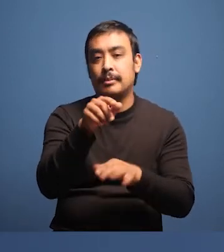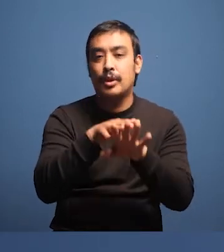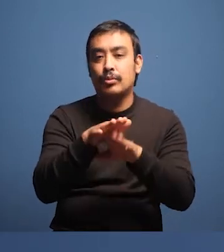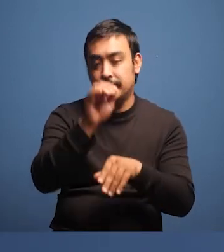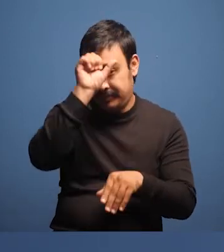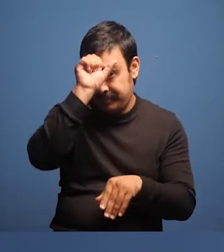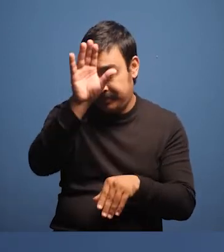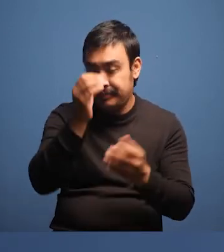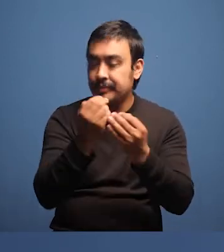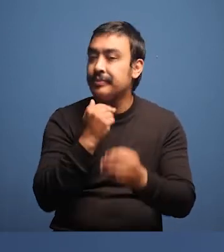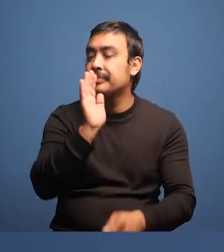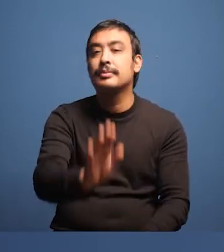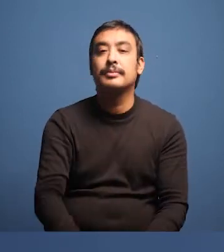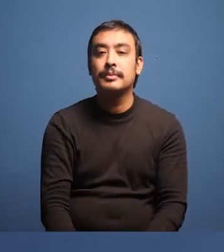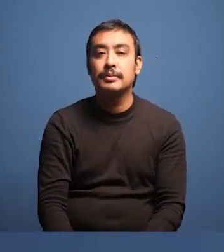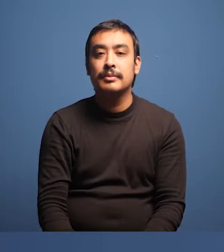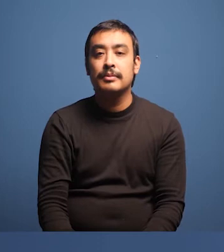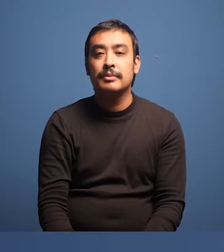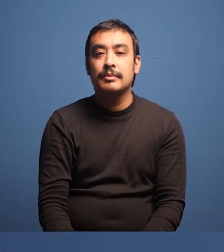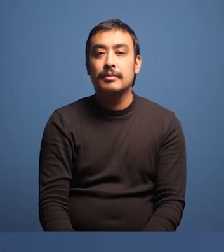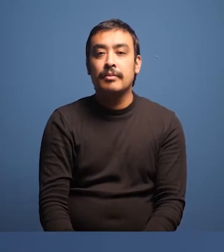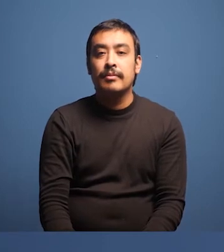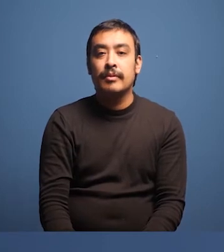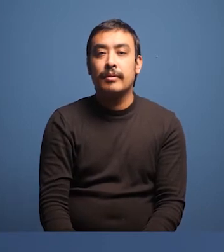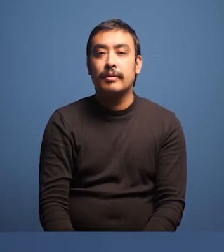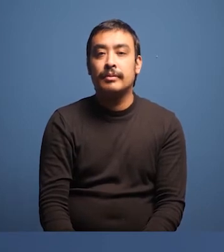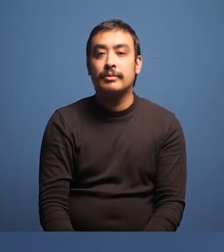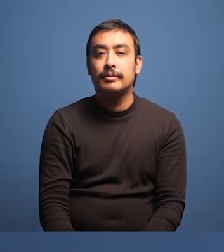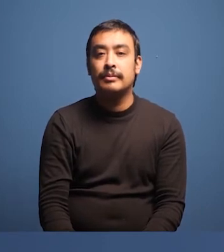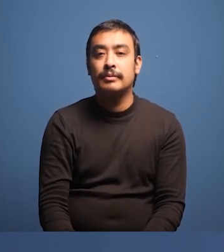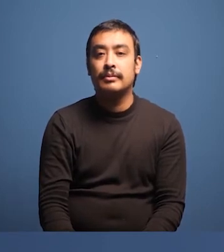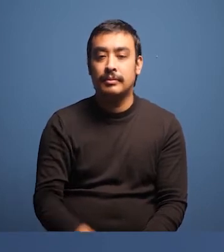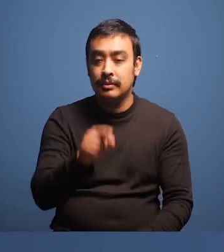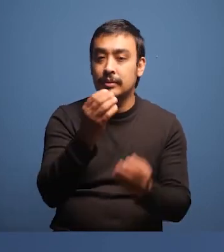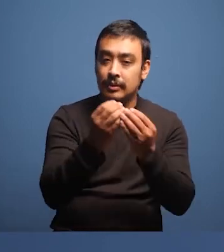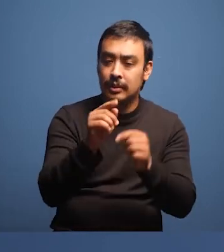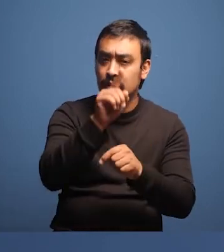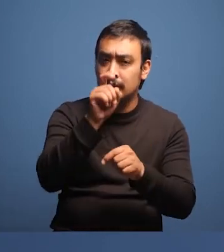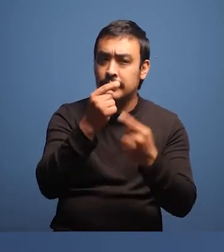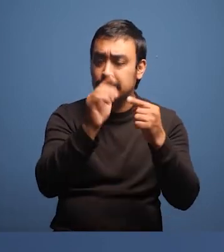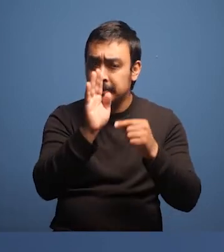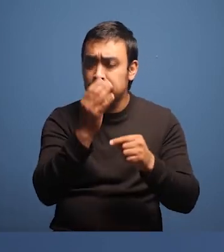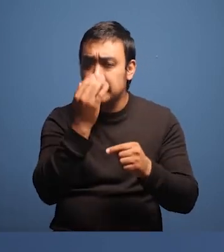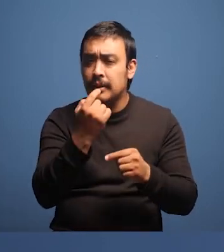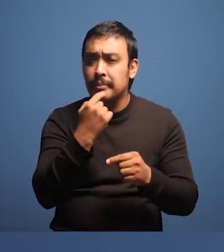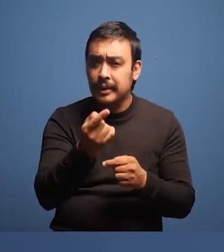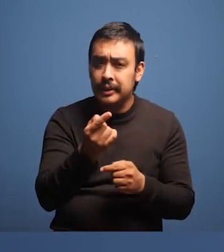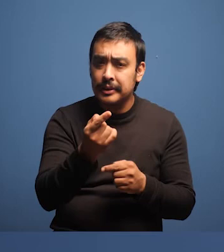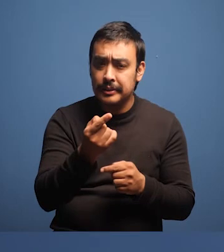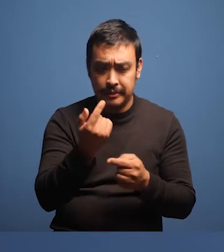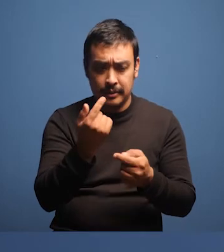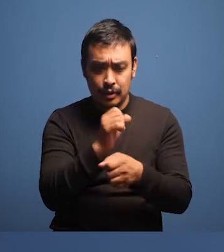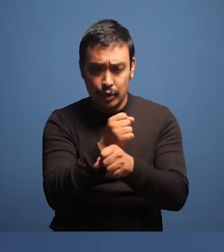जानकारी दिन चाहेँ र यसको साथै भन्यो भने चाहिँ उहाँले गर्नुभएको क्वेसन्स ठिकै हो होइन किन भन्दाखेरि भलरेबल